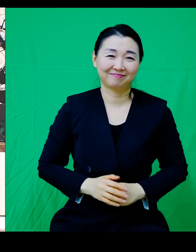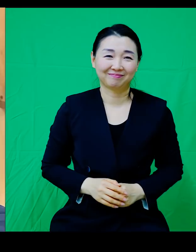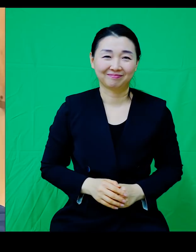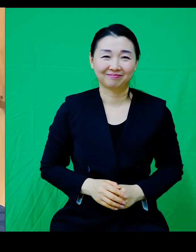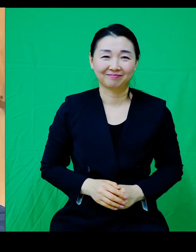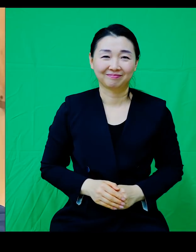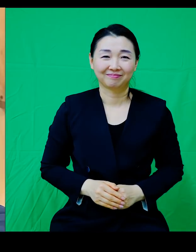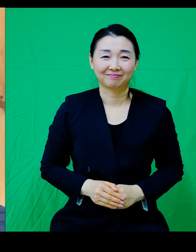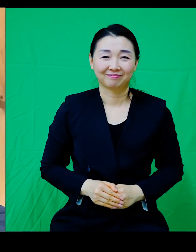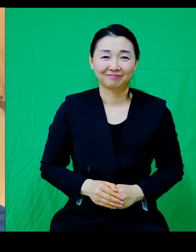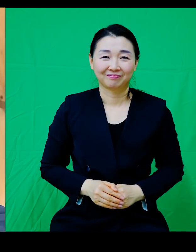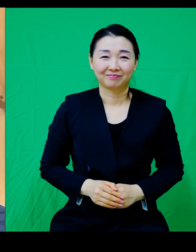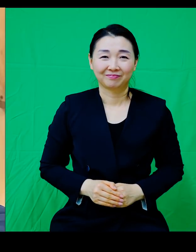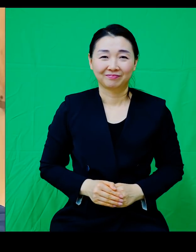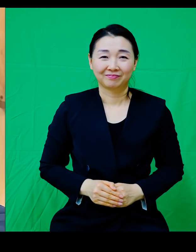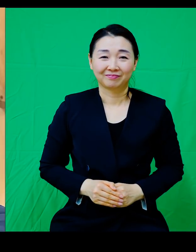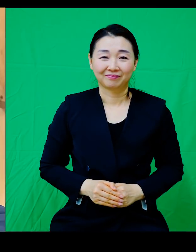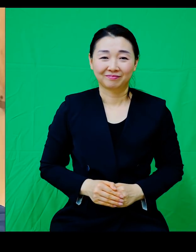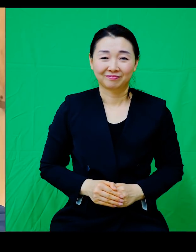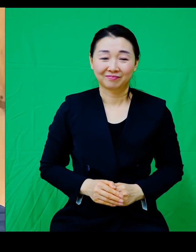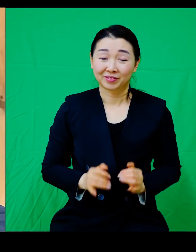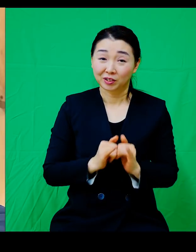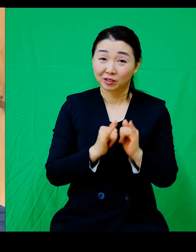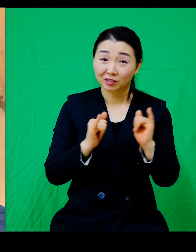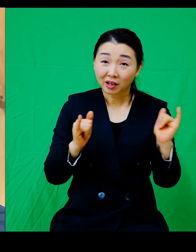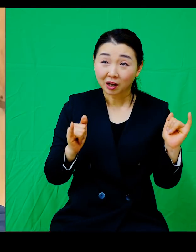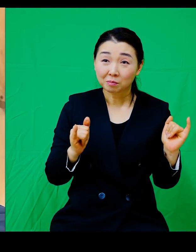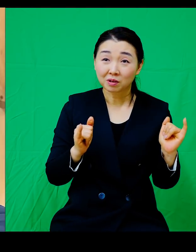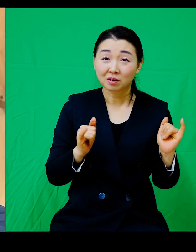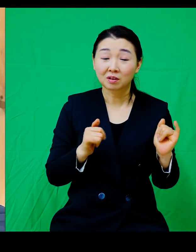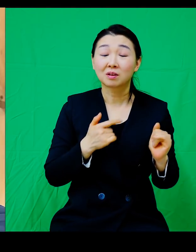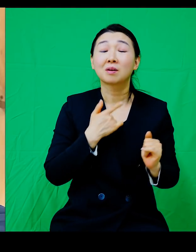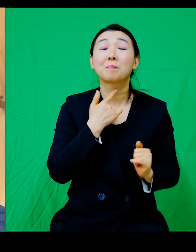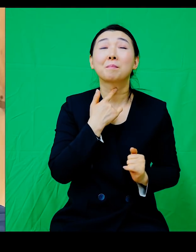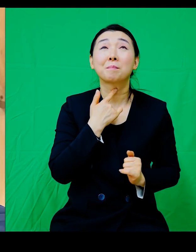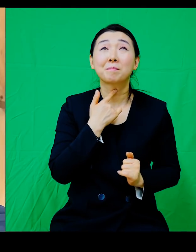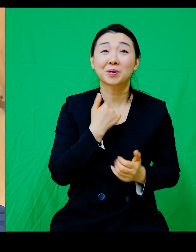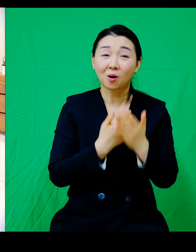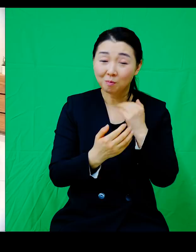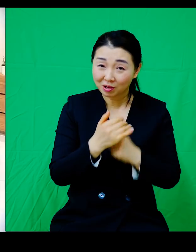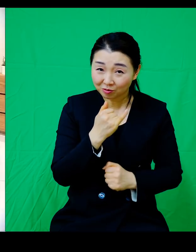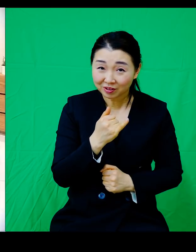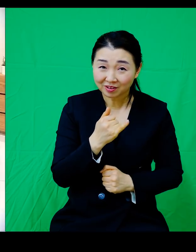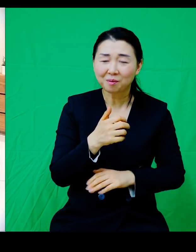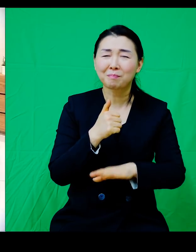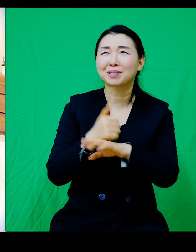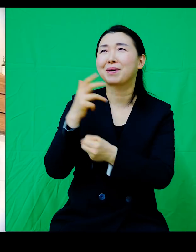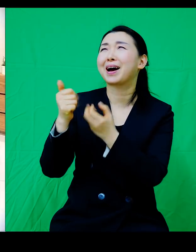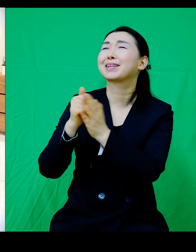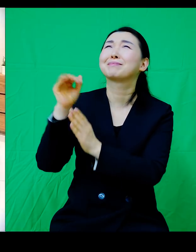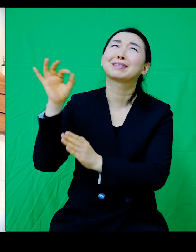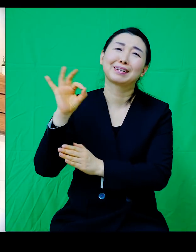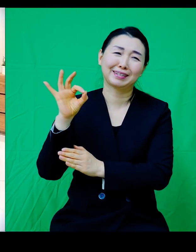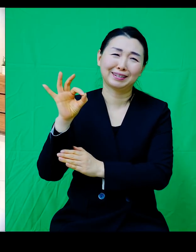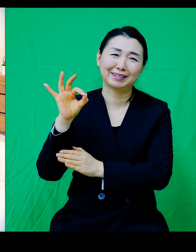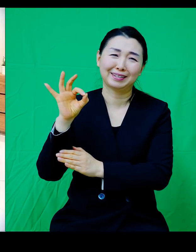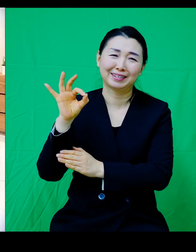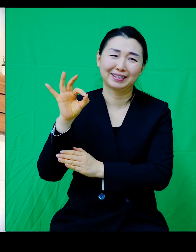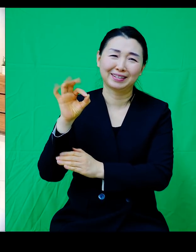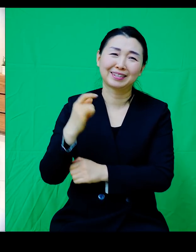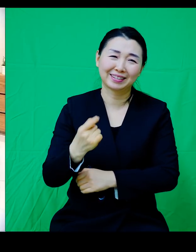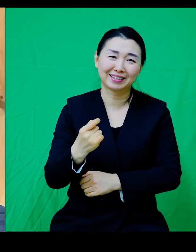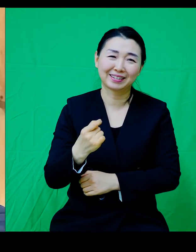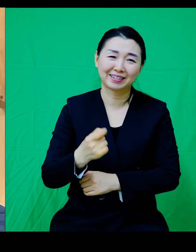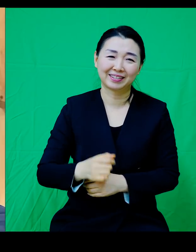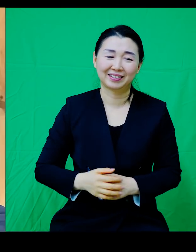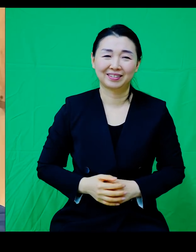그래서 막 이렇게 제가 이제 겪을 거 사람이 할 수 있는 거를 다 해보고 그 다음에 막판에 이제 하나님을 찾게 되는데